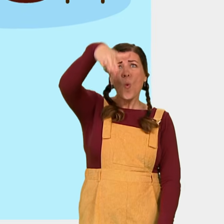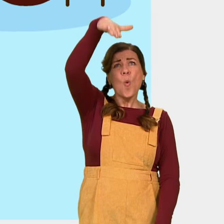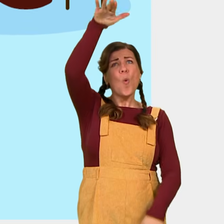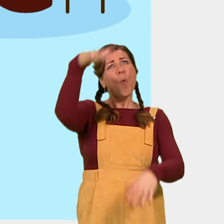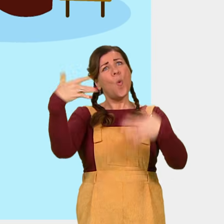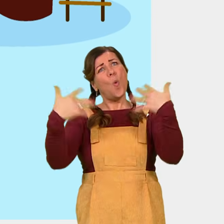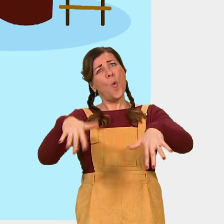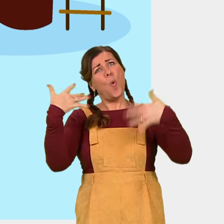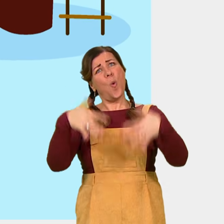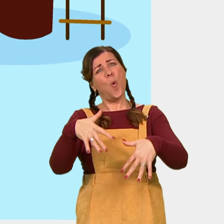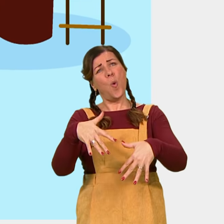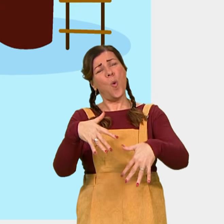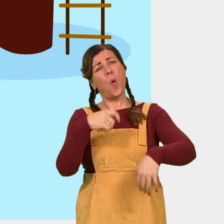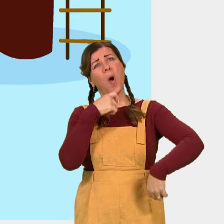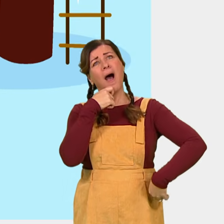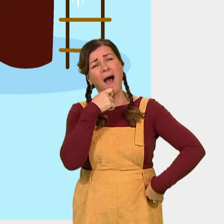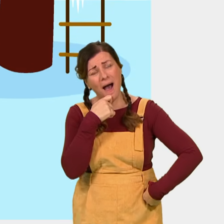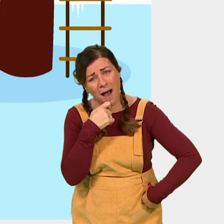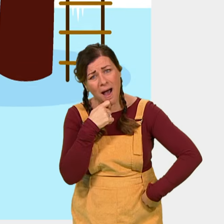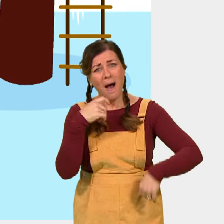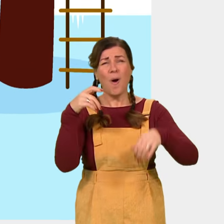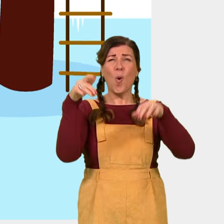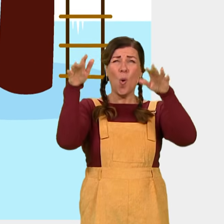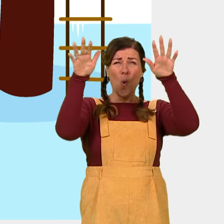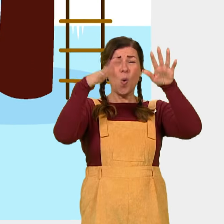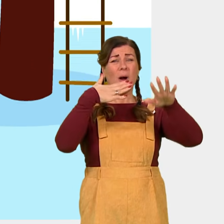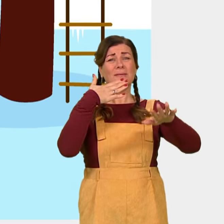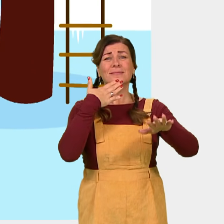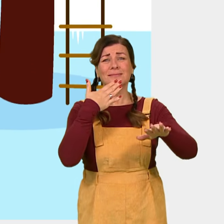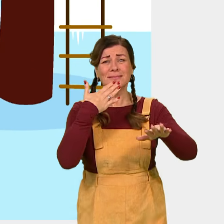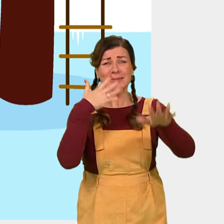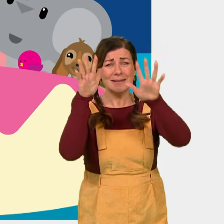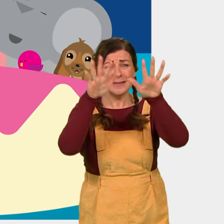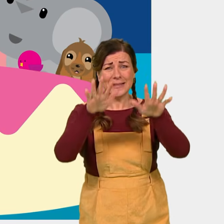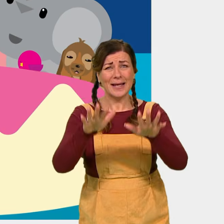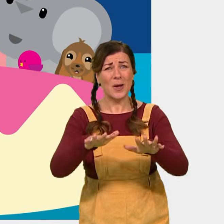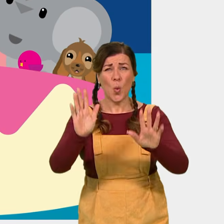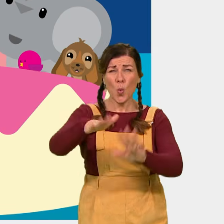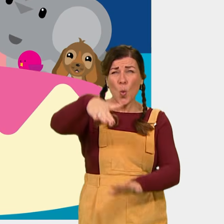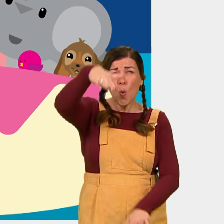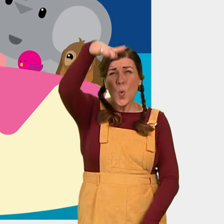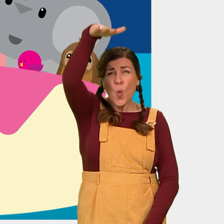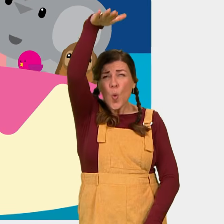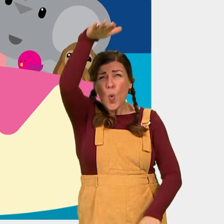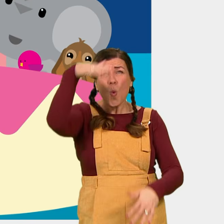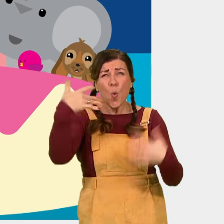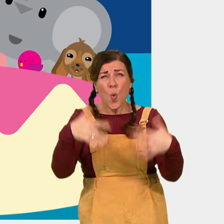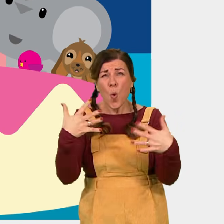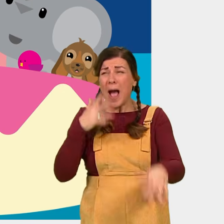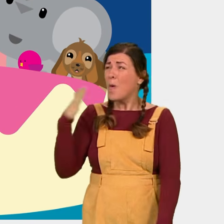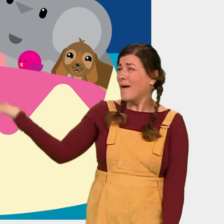Waw, gweiddodd, gan edmygu'r dyn eira talaf iddi weld erioed. Dewch i weld y dyn eira,